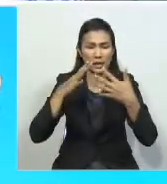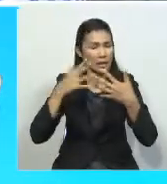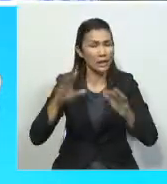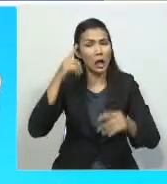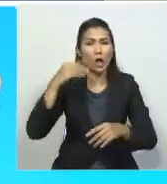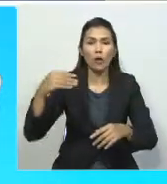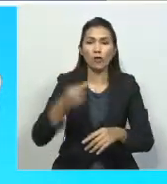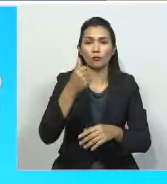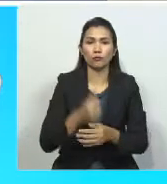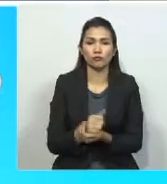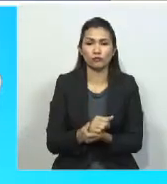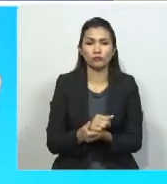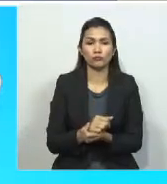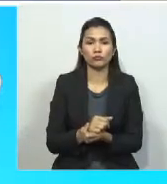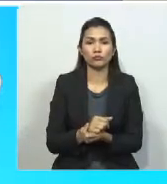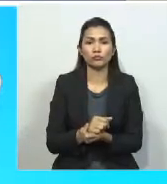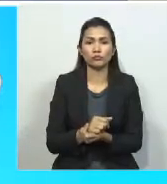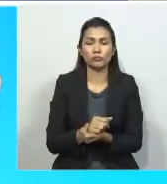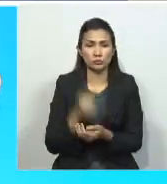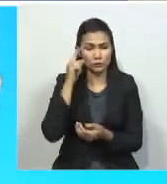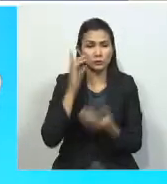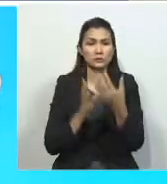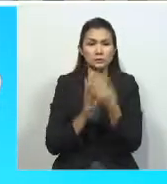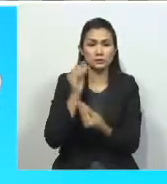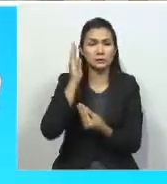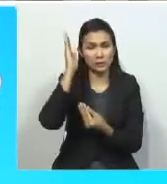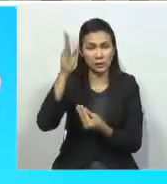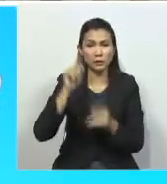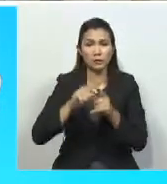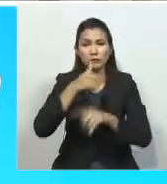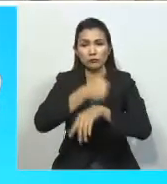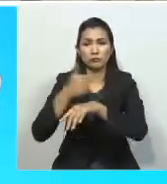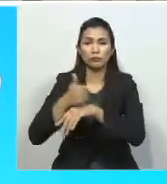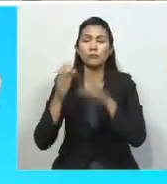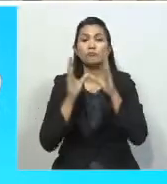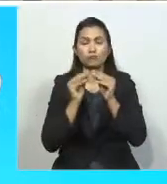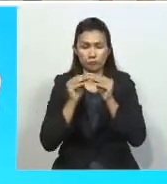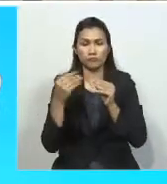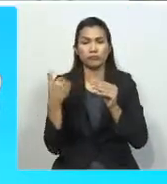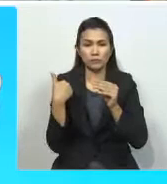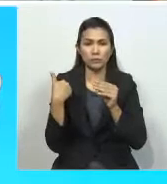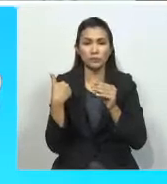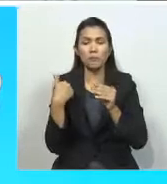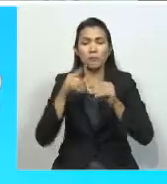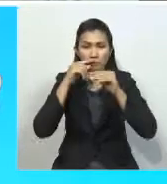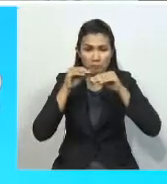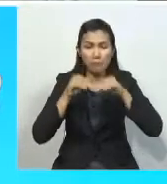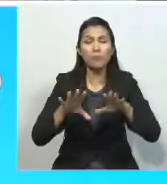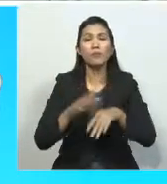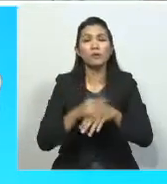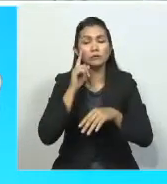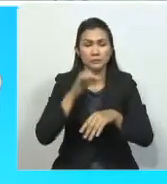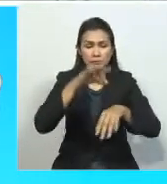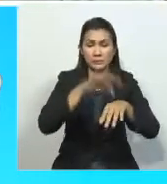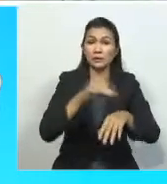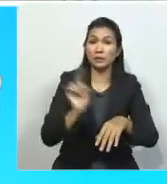คะนะคะก็จะประสานอาทิตย์หน้าก็จะประชุมกับท่านปลัดอีกทีนะคะแล้วก็จะประกาศให้ทราบว่าจุ